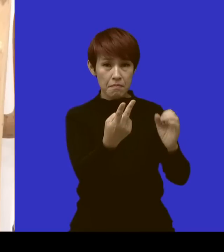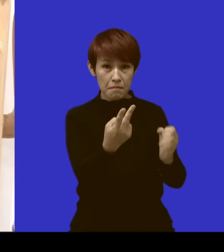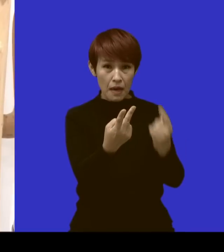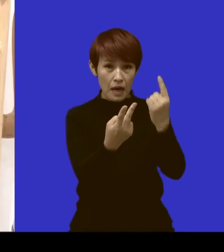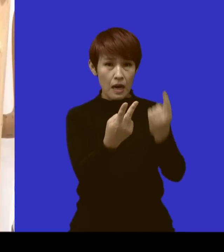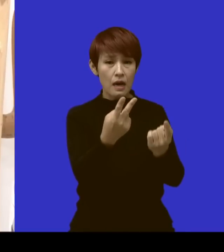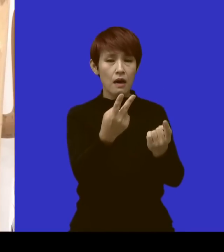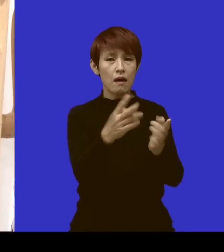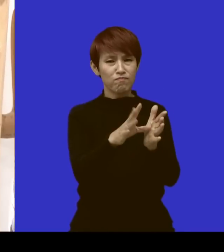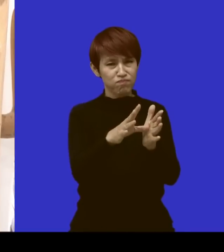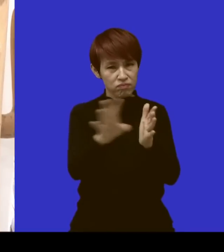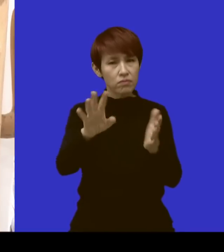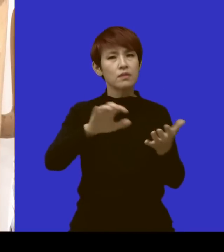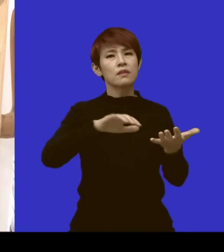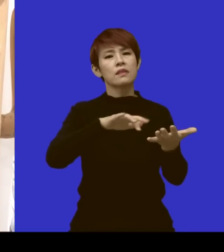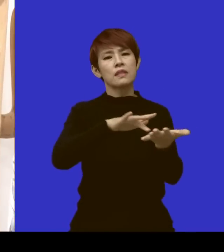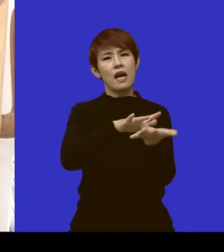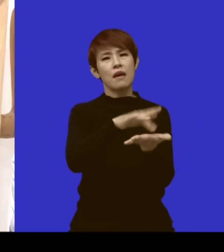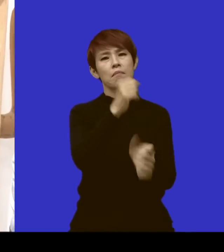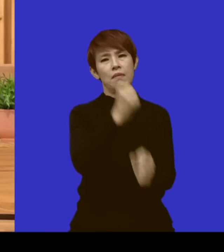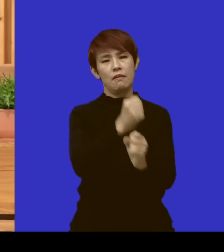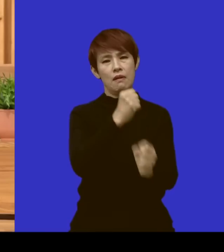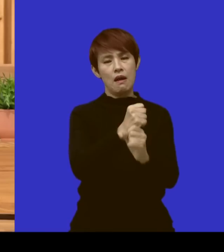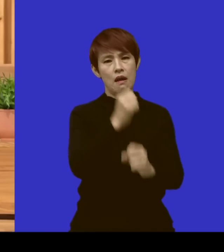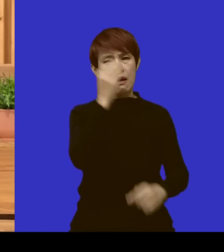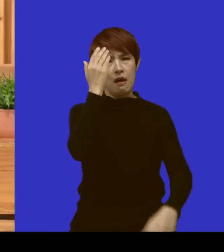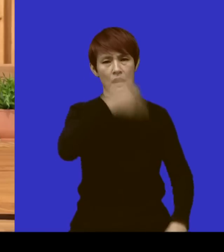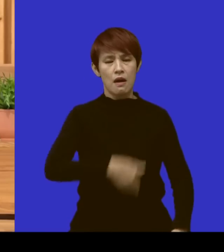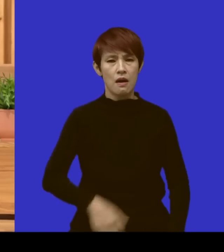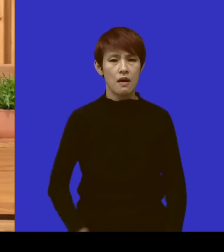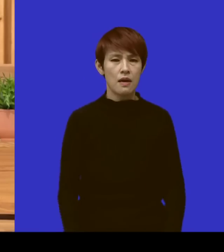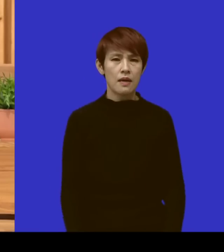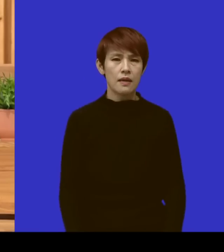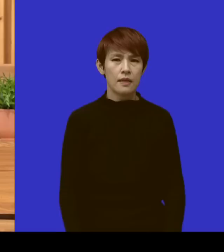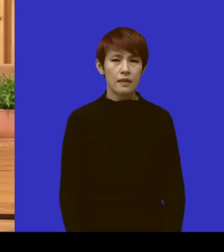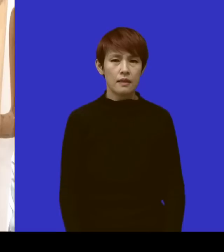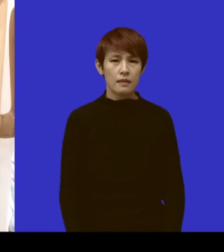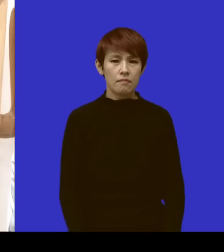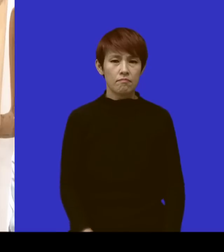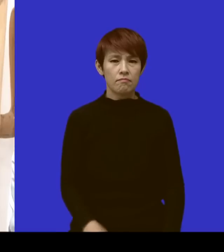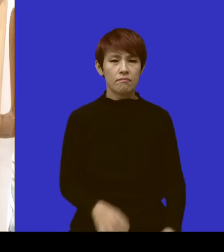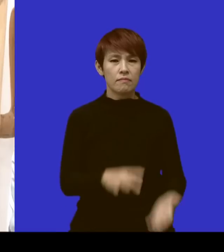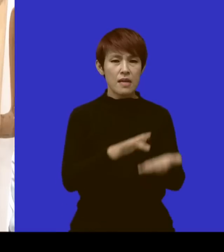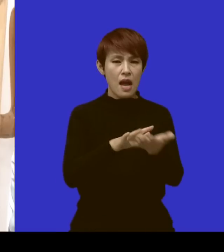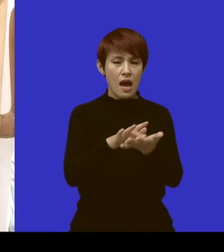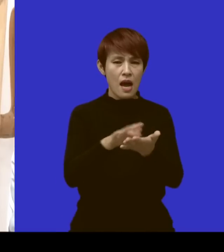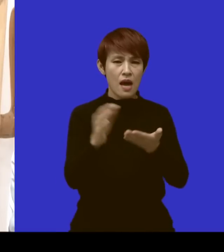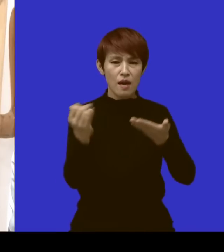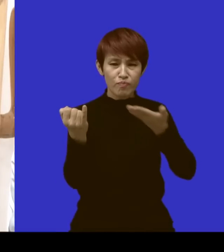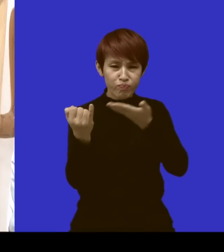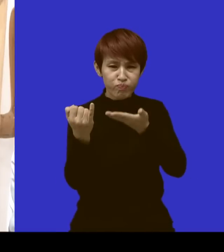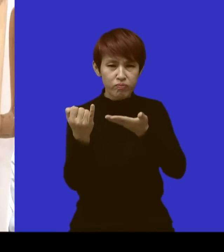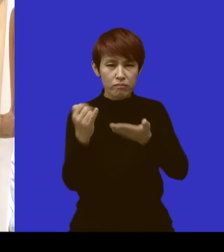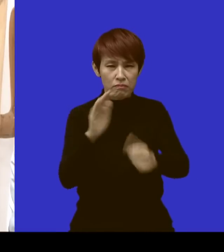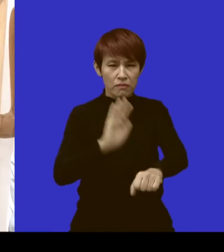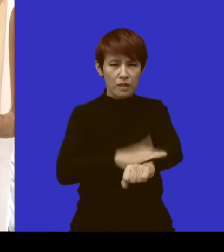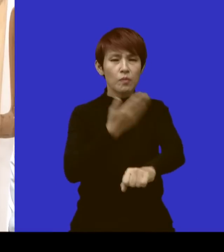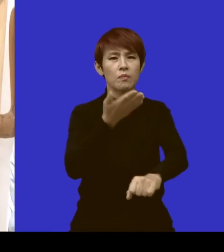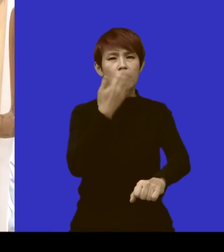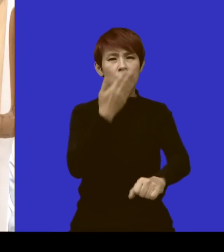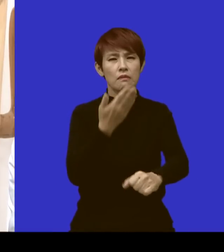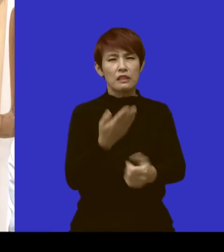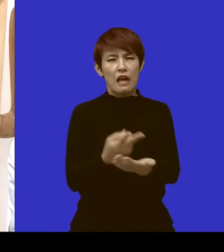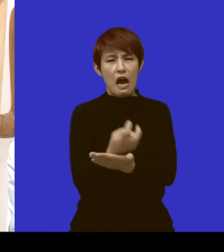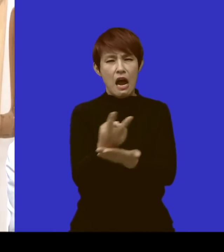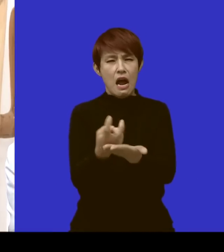빠지면 또 다른 약이 돼 버린다는 걸 그때 처음 알았어요. 그래서 그거를 이제 먹었는데 아이가 이제 막 경기도 하고 네. 그다음에